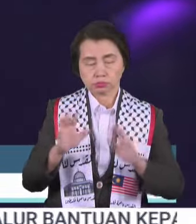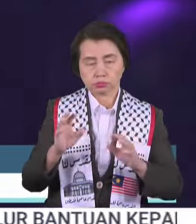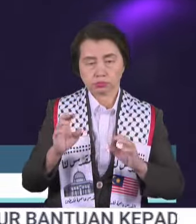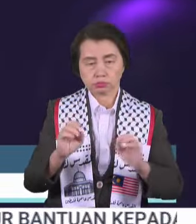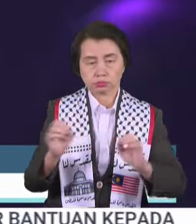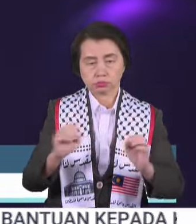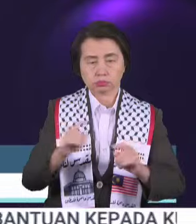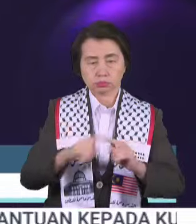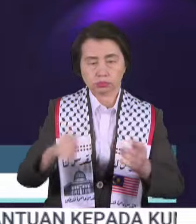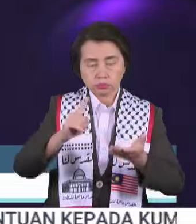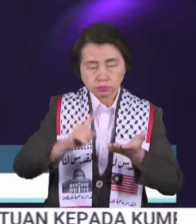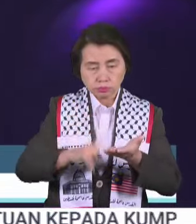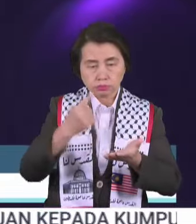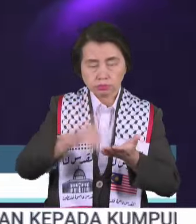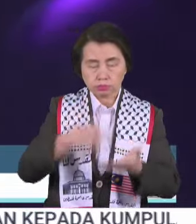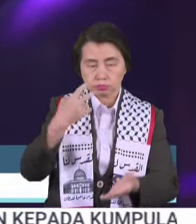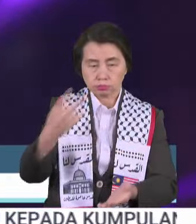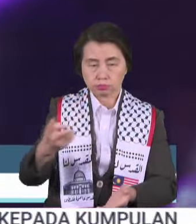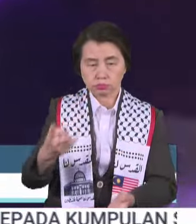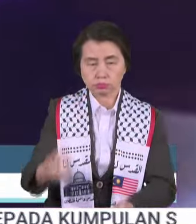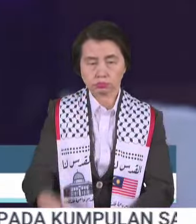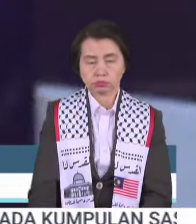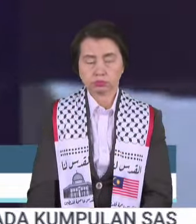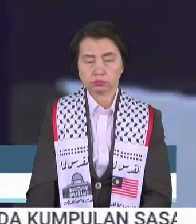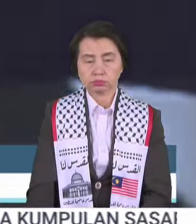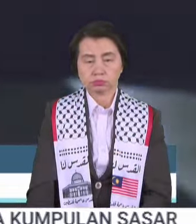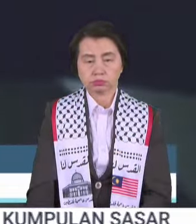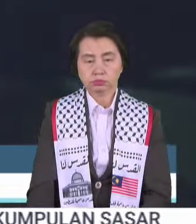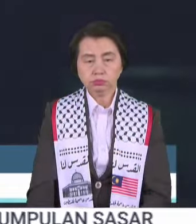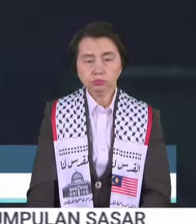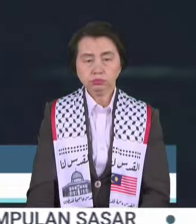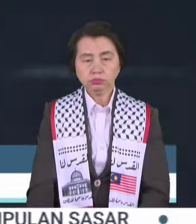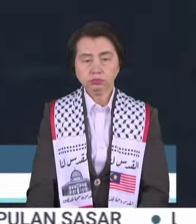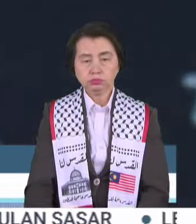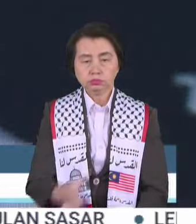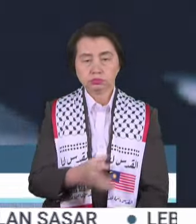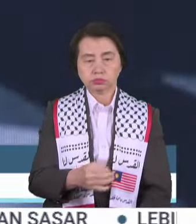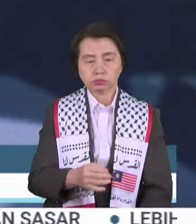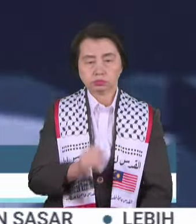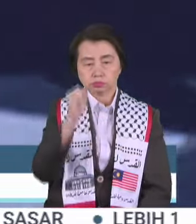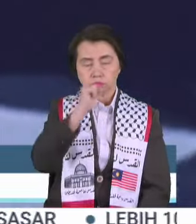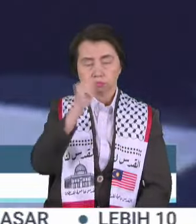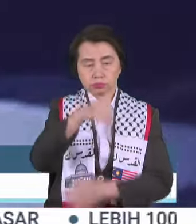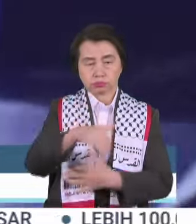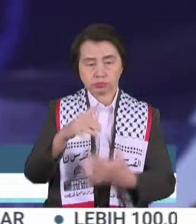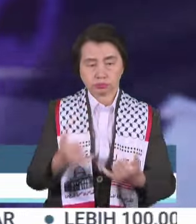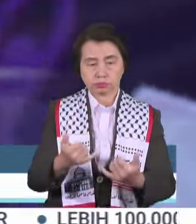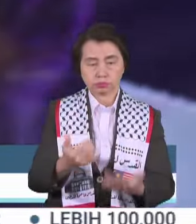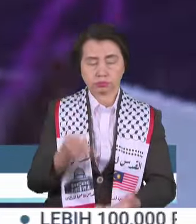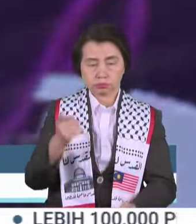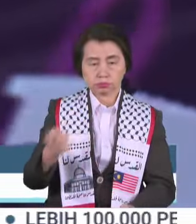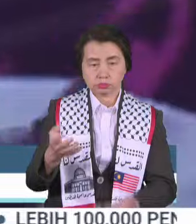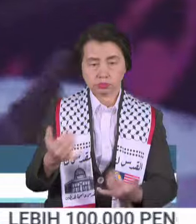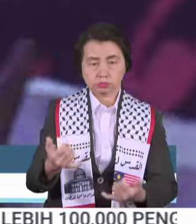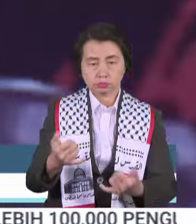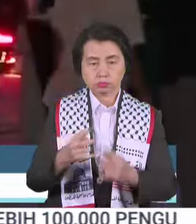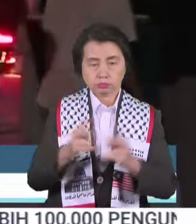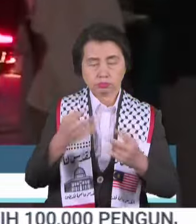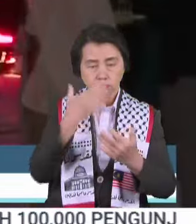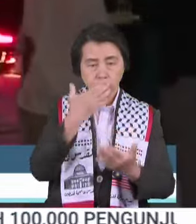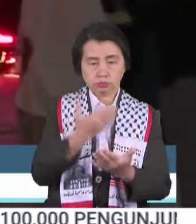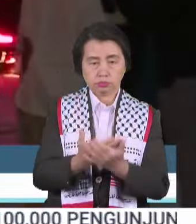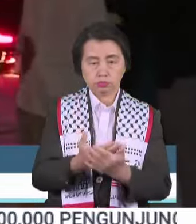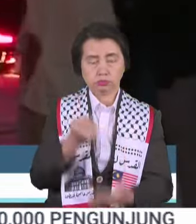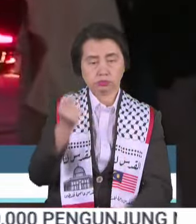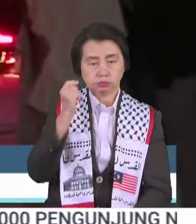tapi jarang nampak ya. Dan pada persembahan malam ini Roxy melakukan dengan sangat baik